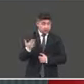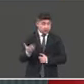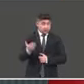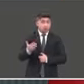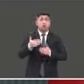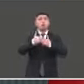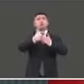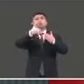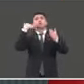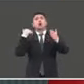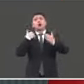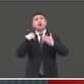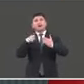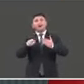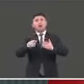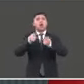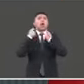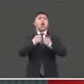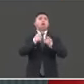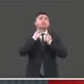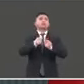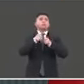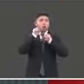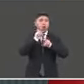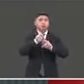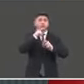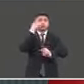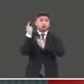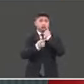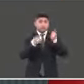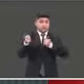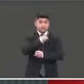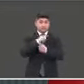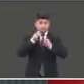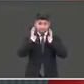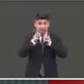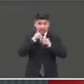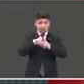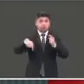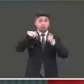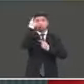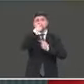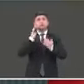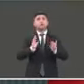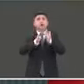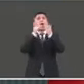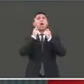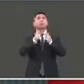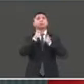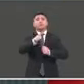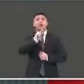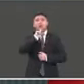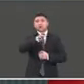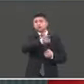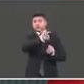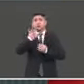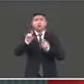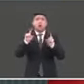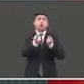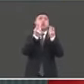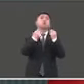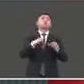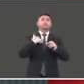uzaktan yürütülen eğitim öğretim faaliyetlerinin yüz yüze eğitim öğretimin yerini alamadığını